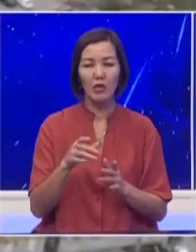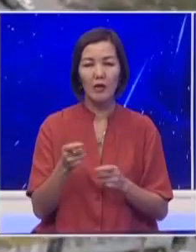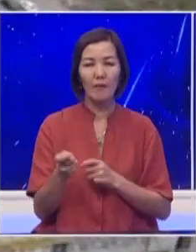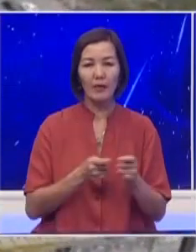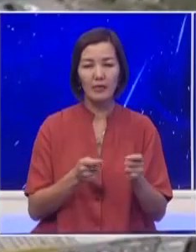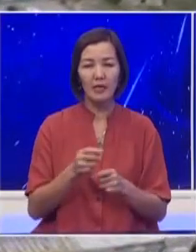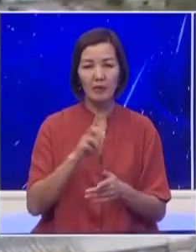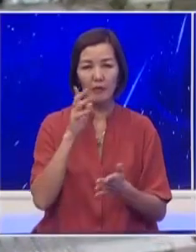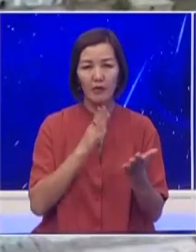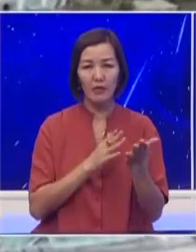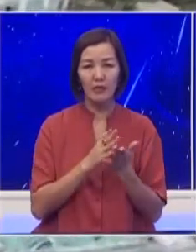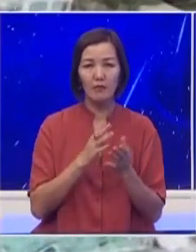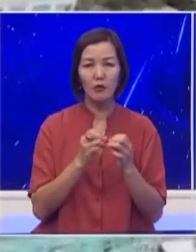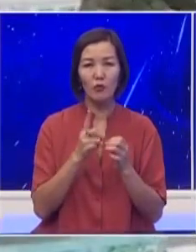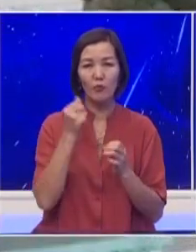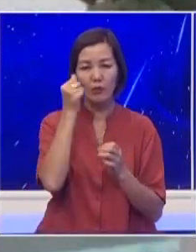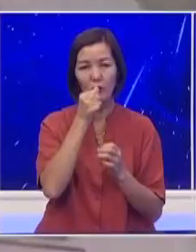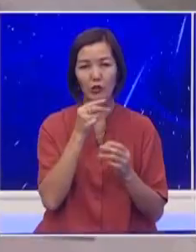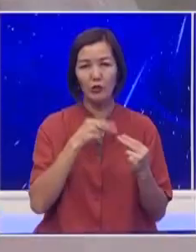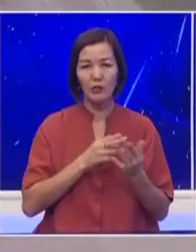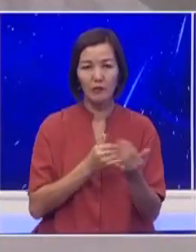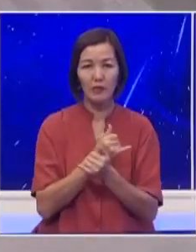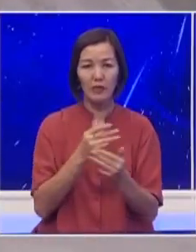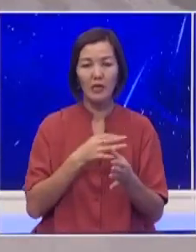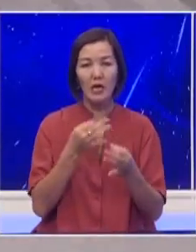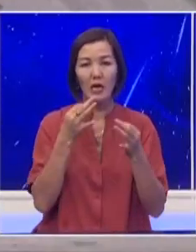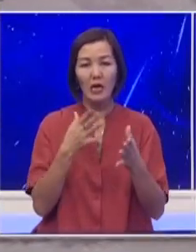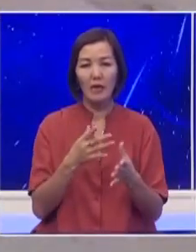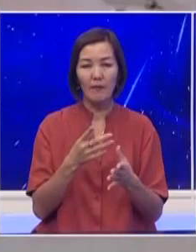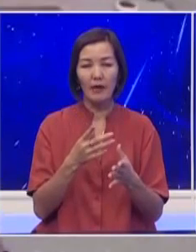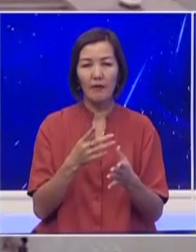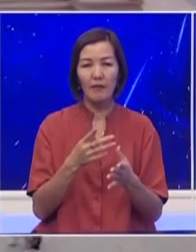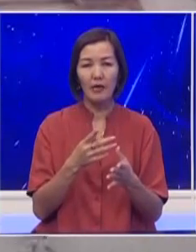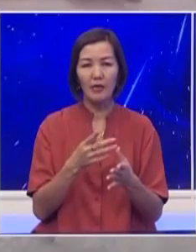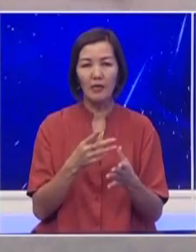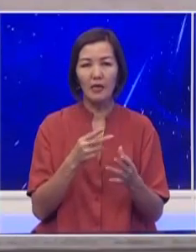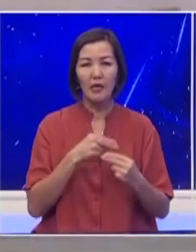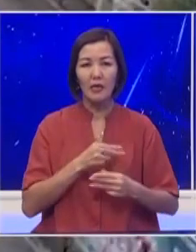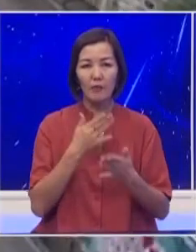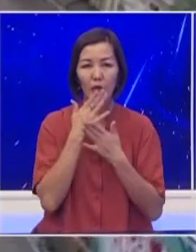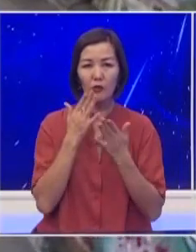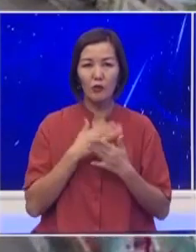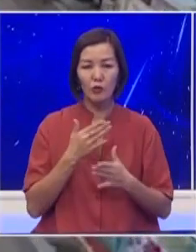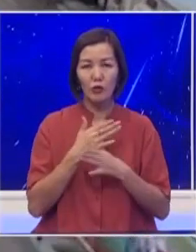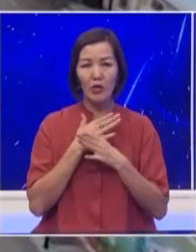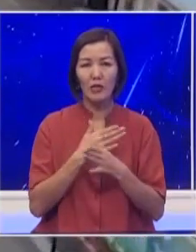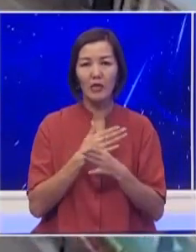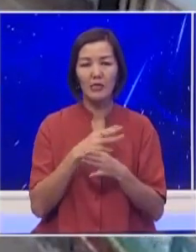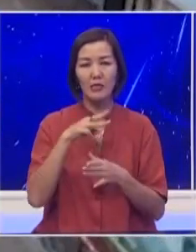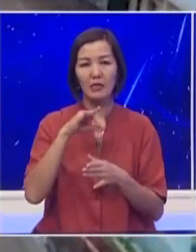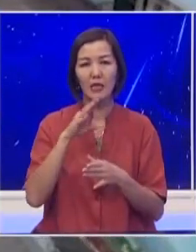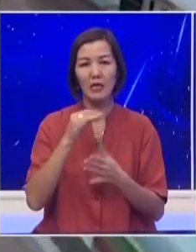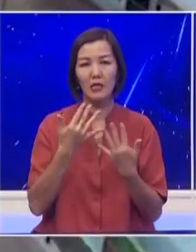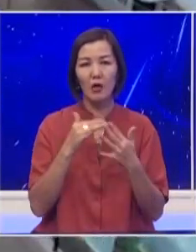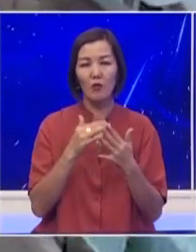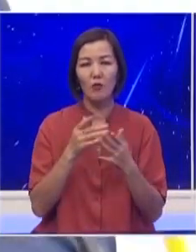Мемлекеттік қызметте 11 жылдан аса уақыт істеп келеді. Қарапайым күзетшіден бастаған ол, еңбекқорлығының арқасында Таран ауылдық округінің